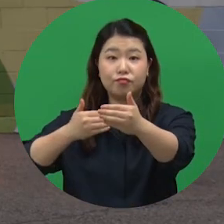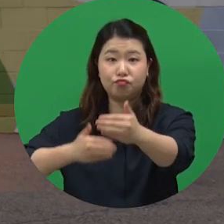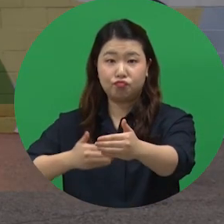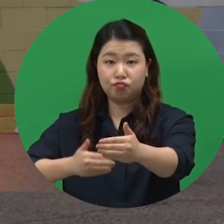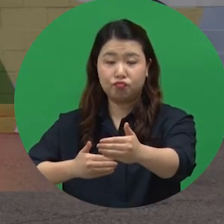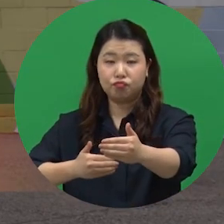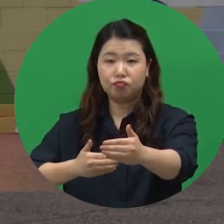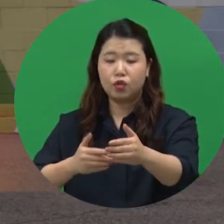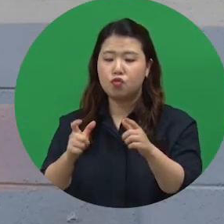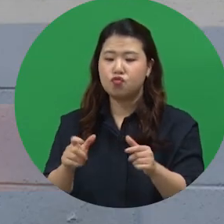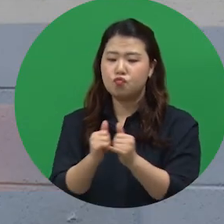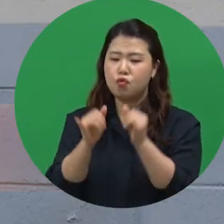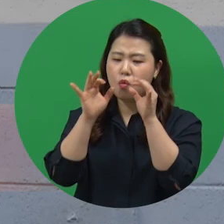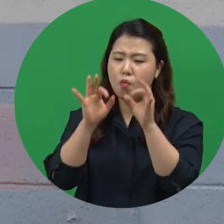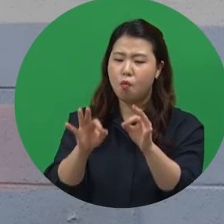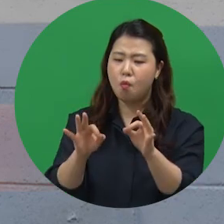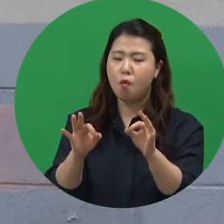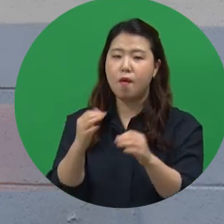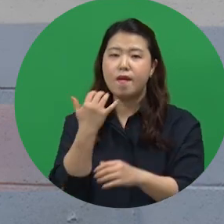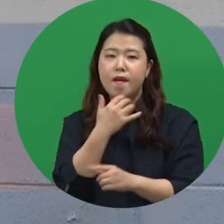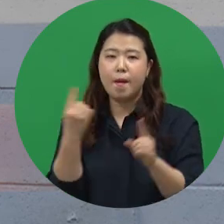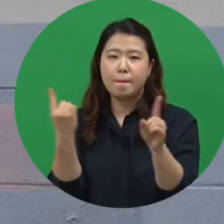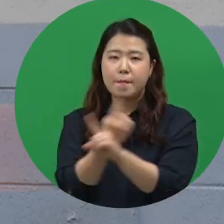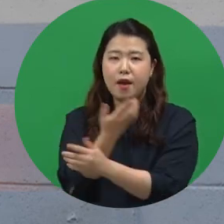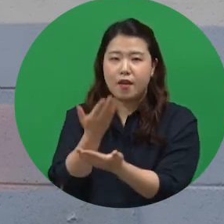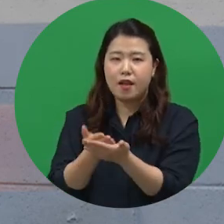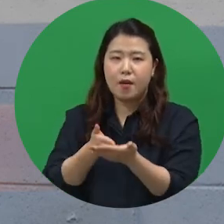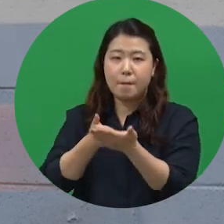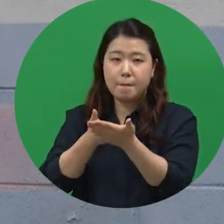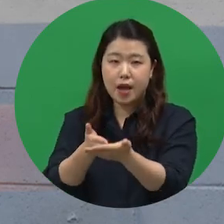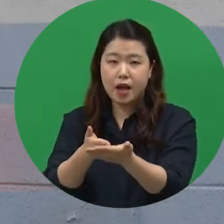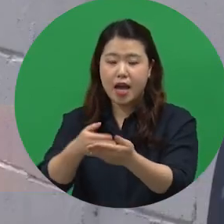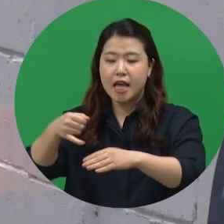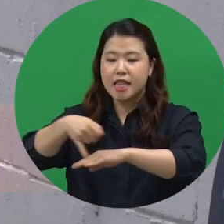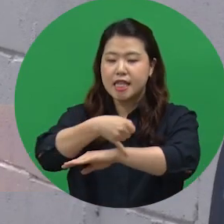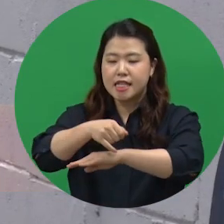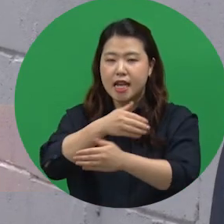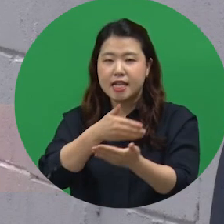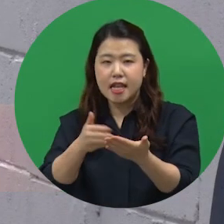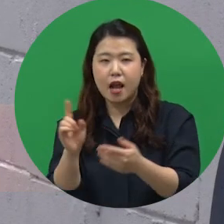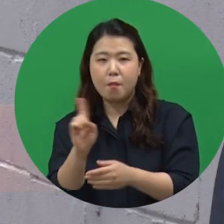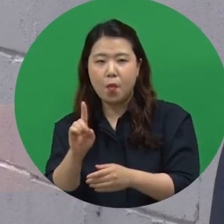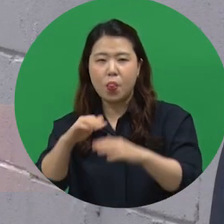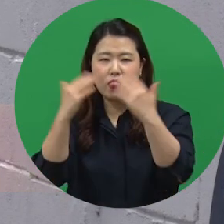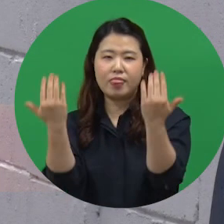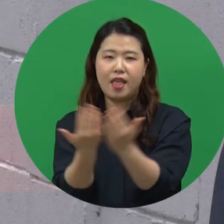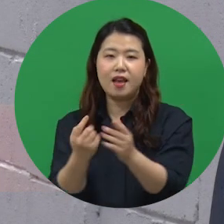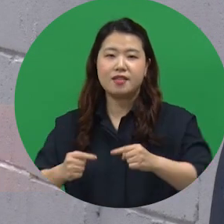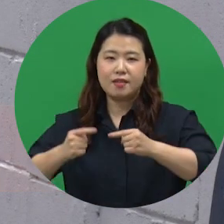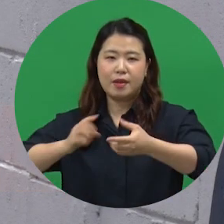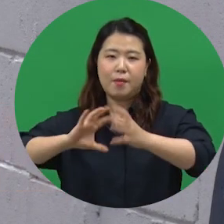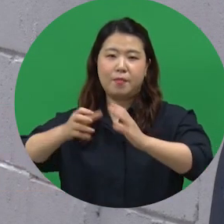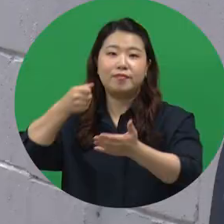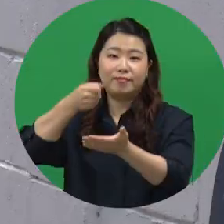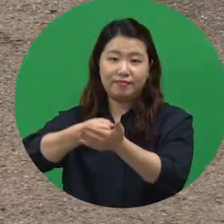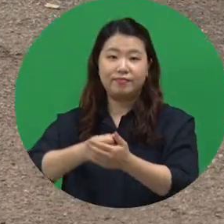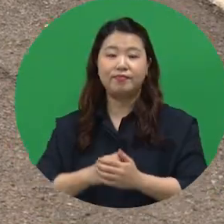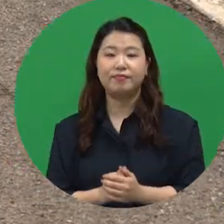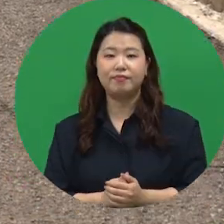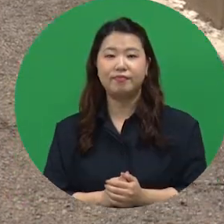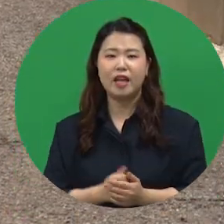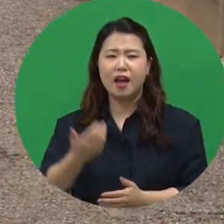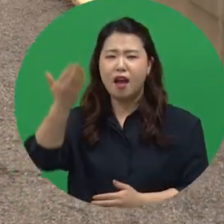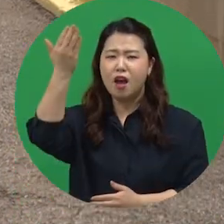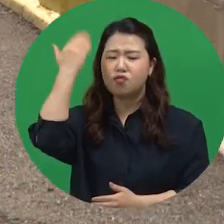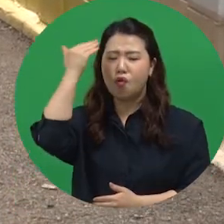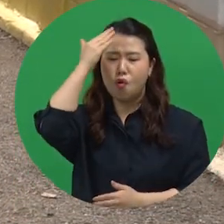골목길 담장 일대로 주민들이 사업 제안부터 벽화 디자인 결정까지 전 과정에 참여했는데요.